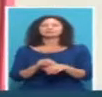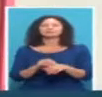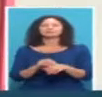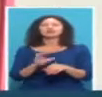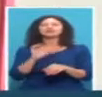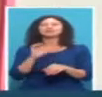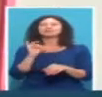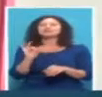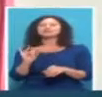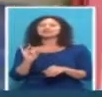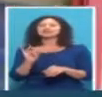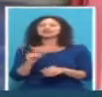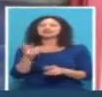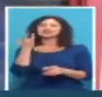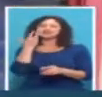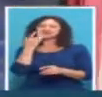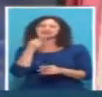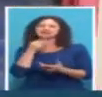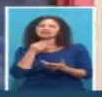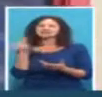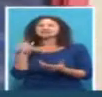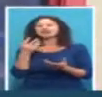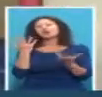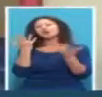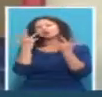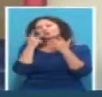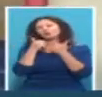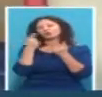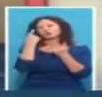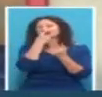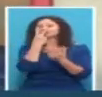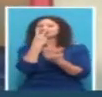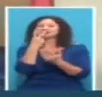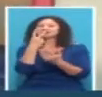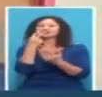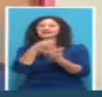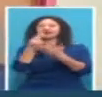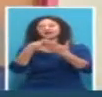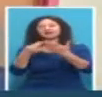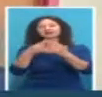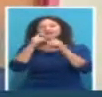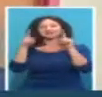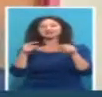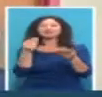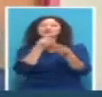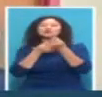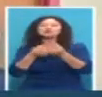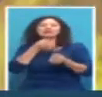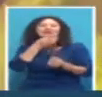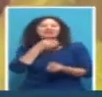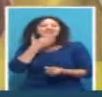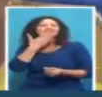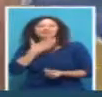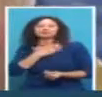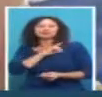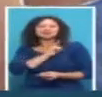Сабина Истлеева всегда с любопытством и любовью в глазах смотрела на картины. Искусство в ее жизни присутствовало еще с ранних лет, ведь ее дядя